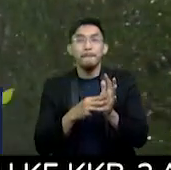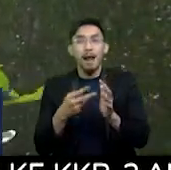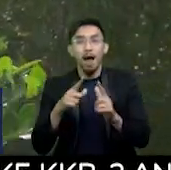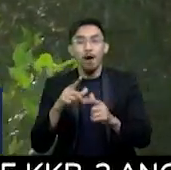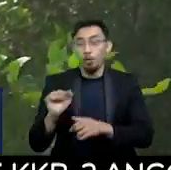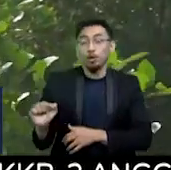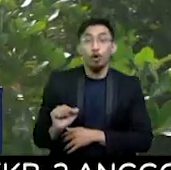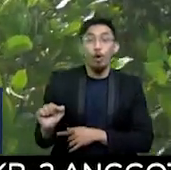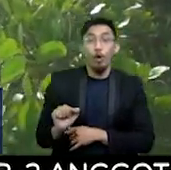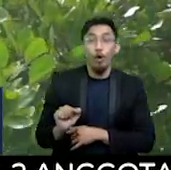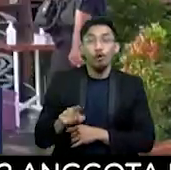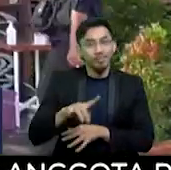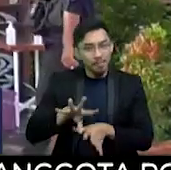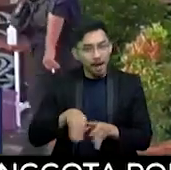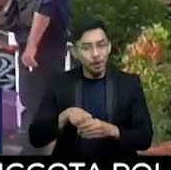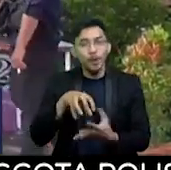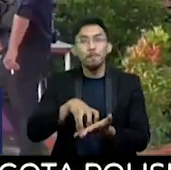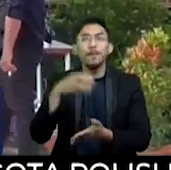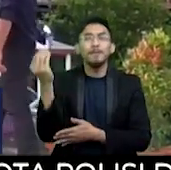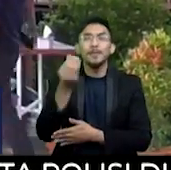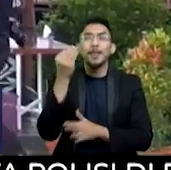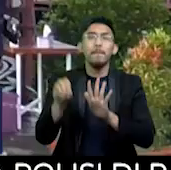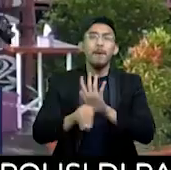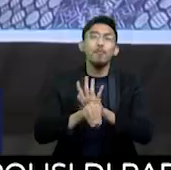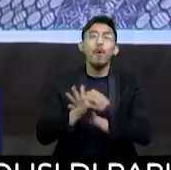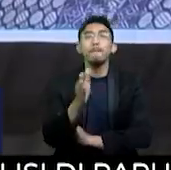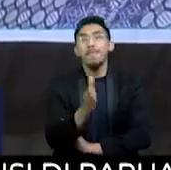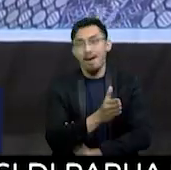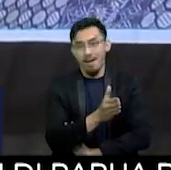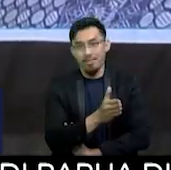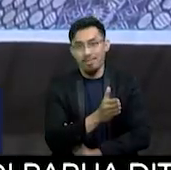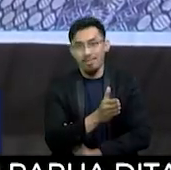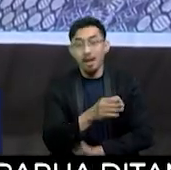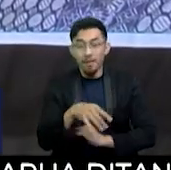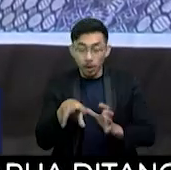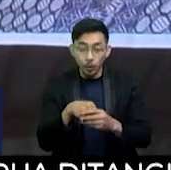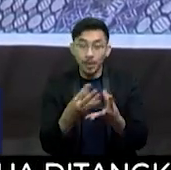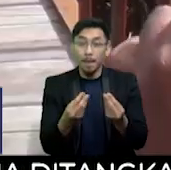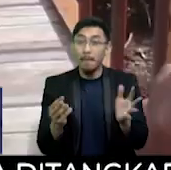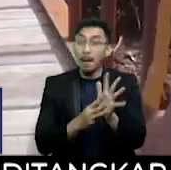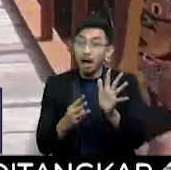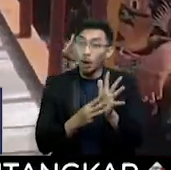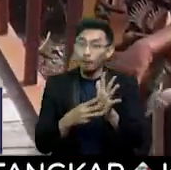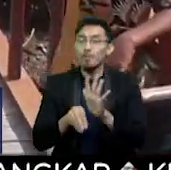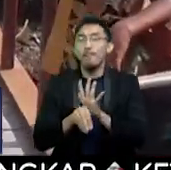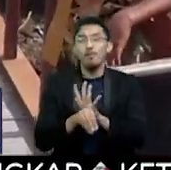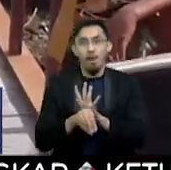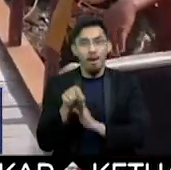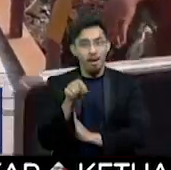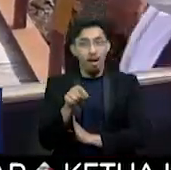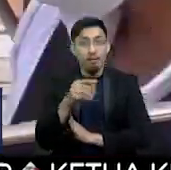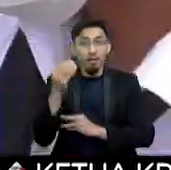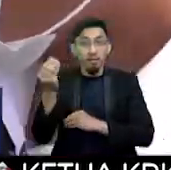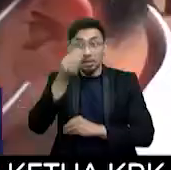Barat. Menjadi taman wisata mangrove pertama di tanah Papua, wisatawan dapat menikmati pemandangan dan